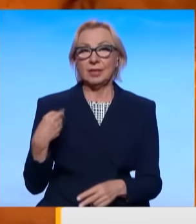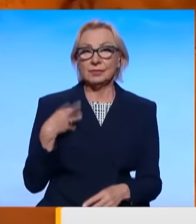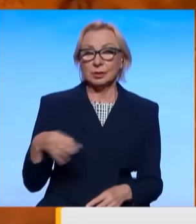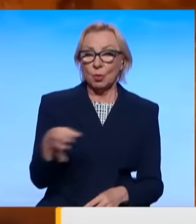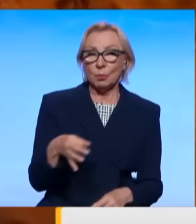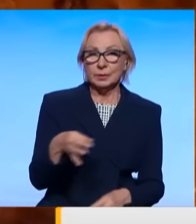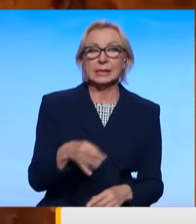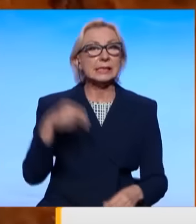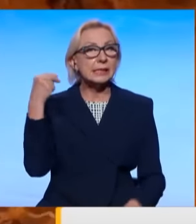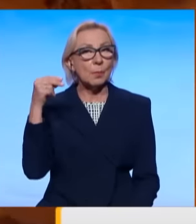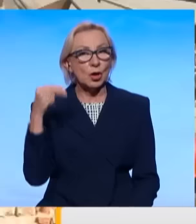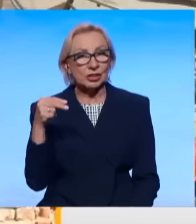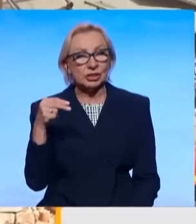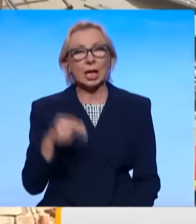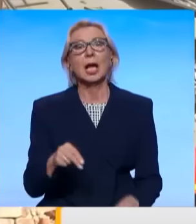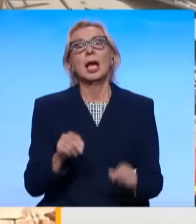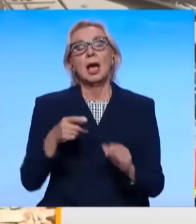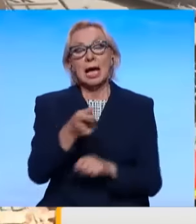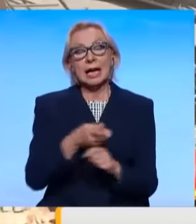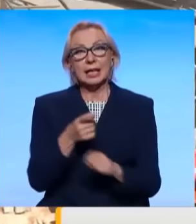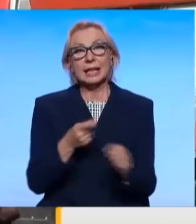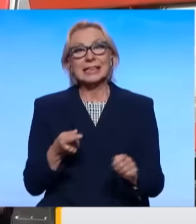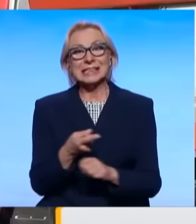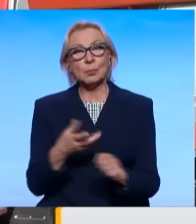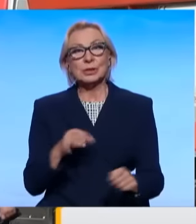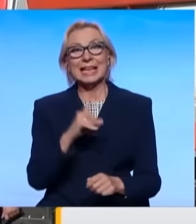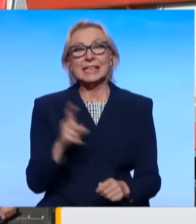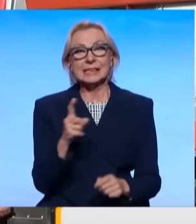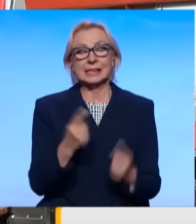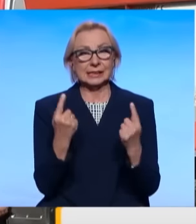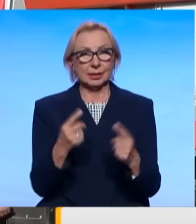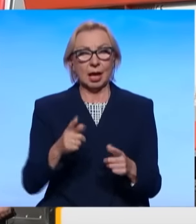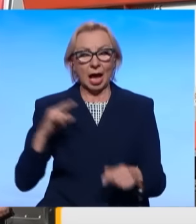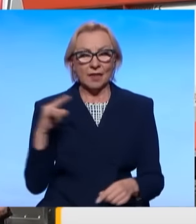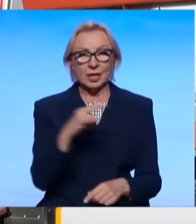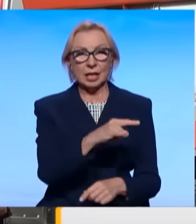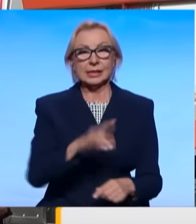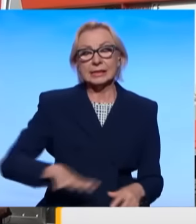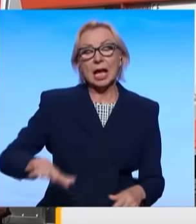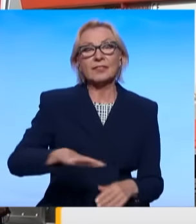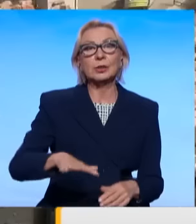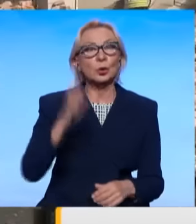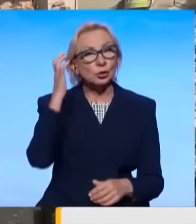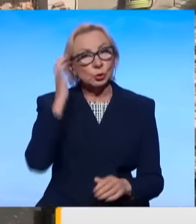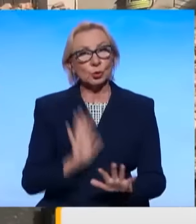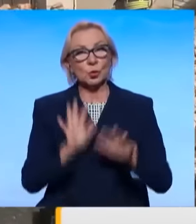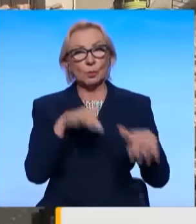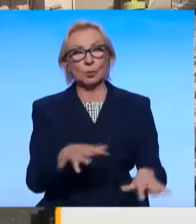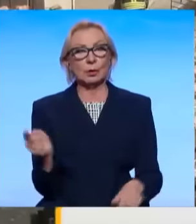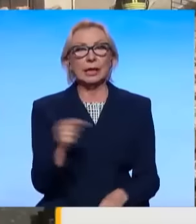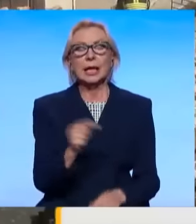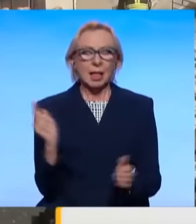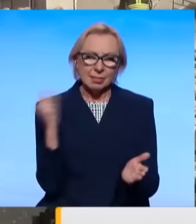і Запоріжжя. Крилаті ракети московити запускали із стратегічної авіації. З акваторії Чорного моря на нас летіли